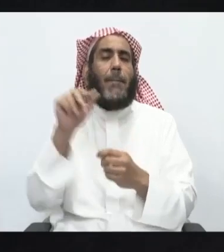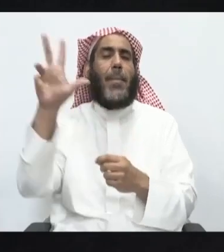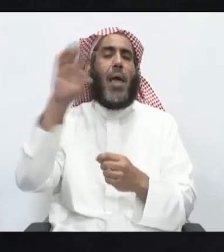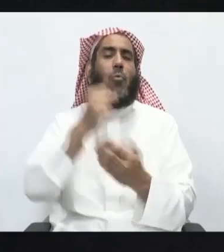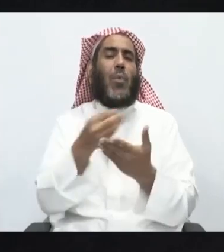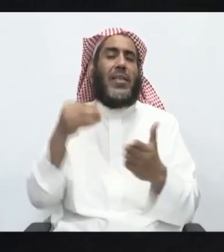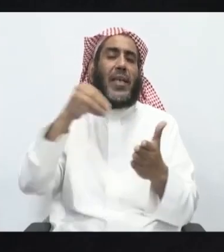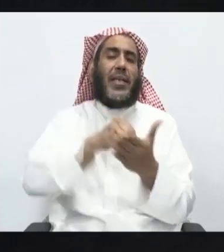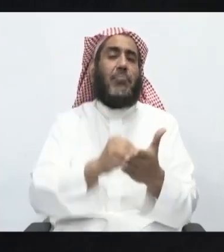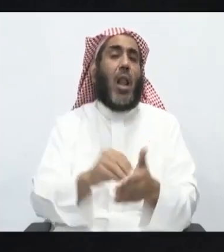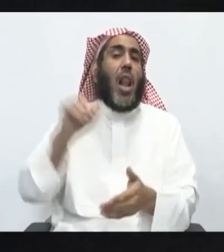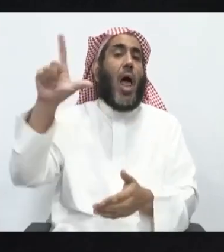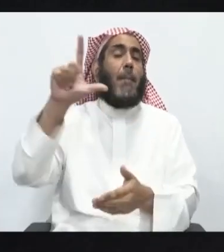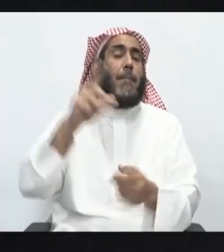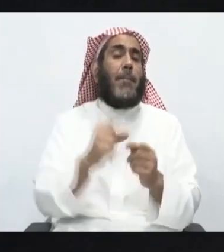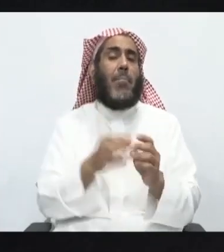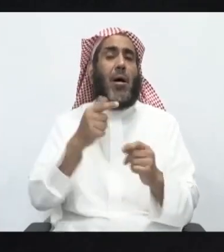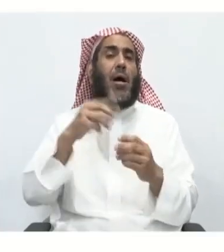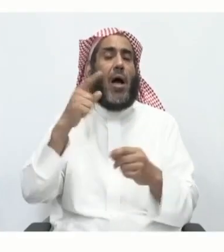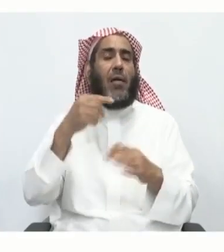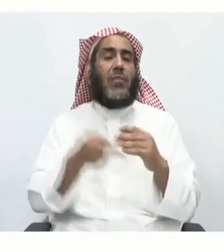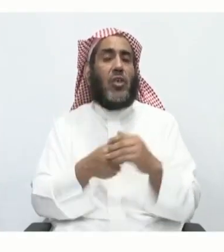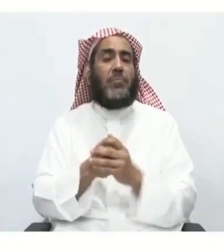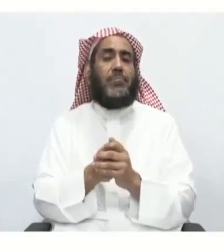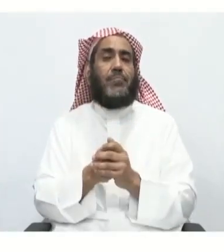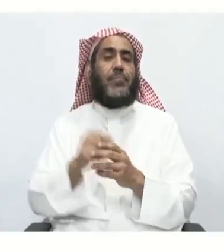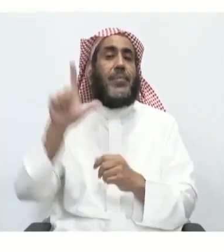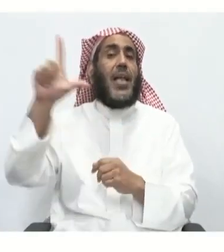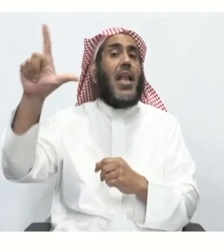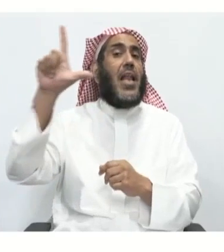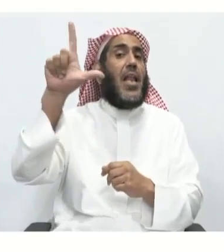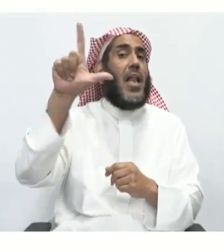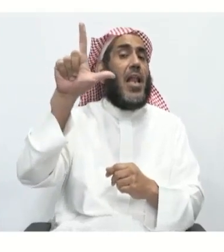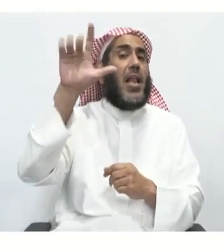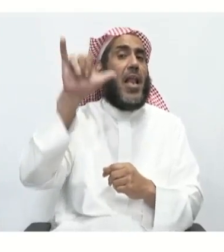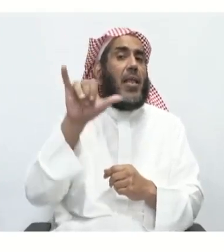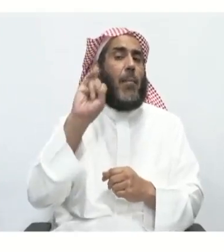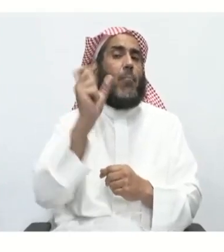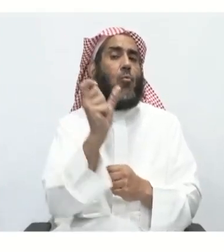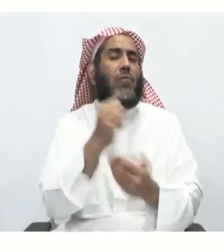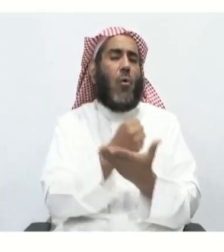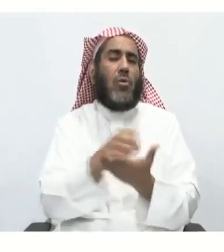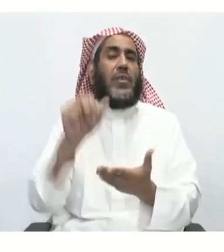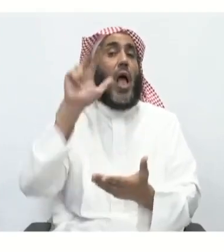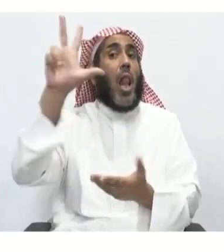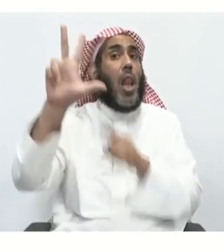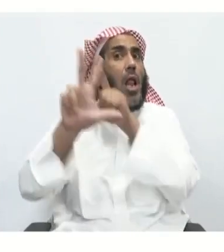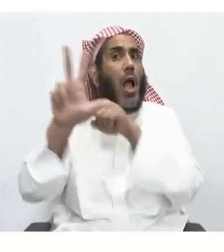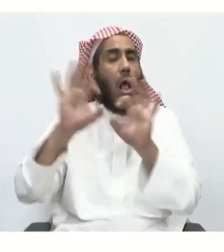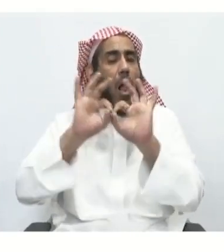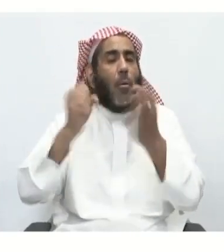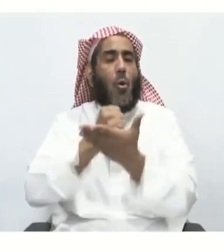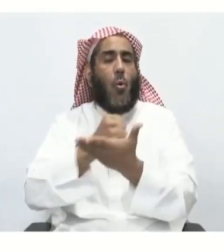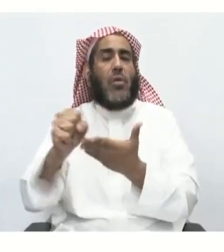ثم ادخلنا عليها لام حرف الجر فصارت هنا لليمون حذفت التعريف اذا حتى